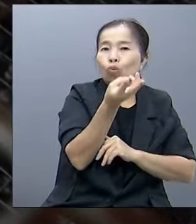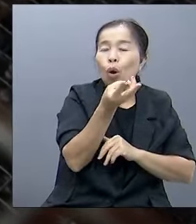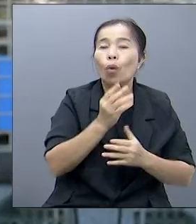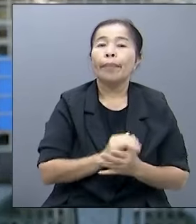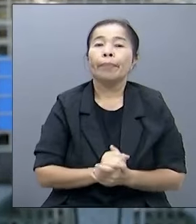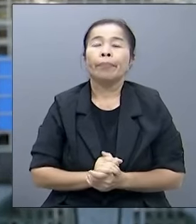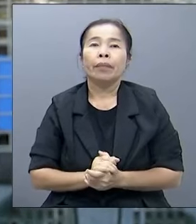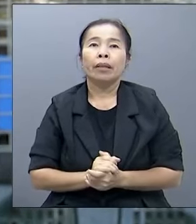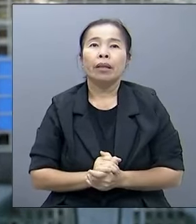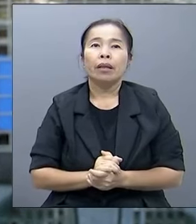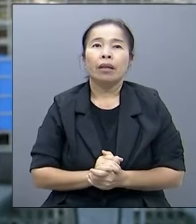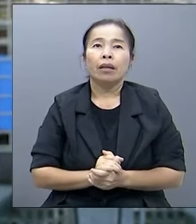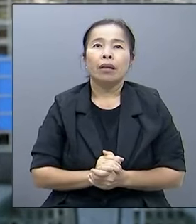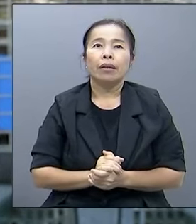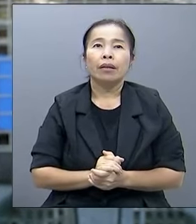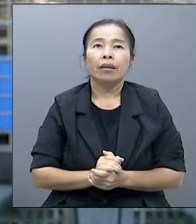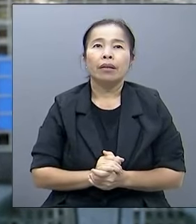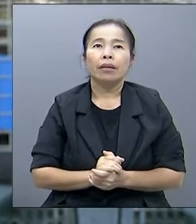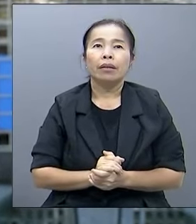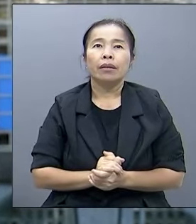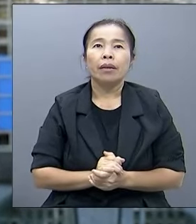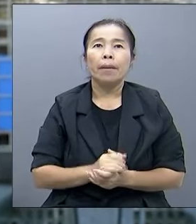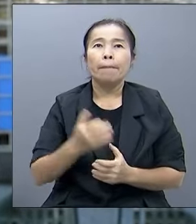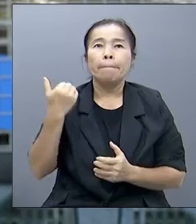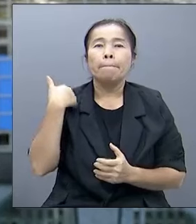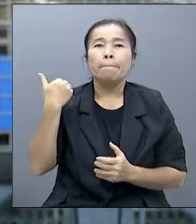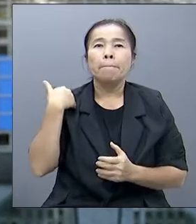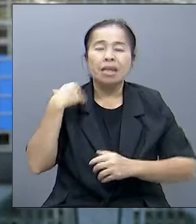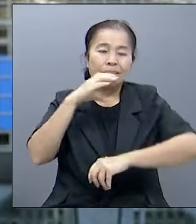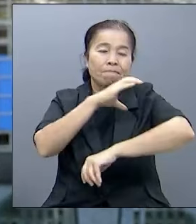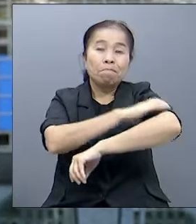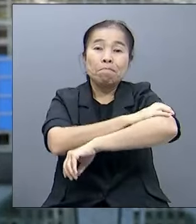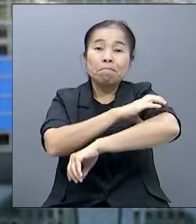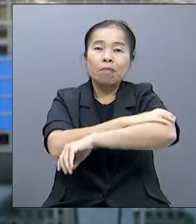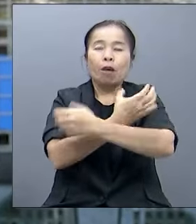ของเขาจะเป็นมัดกล้ามเนื้อนะฮะเนื้อ